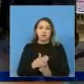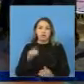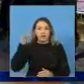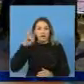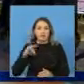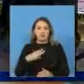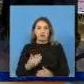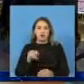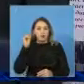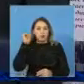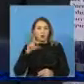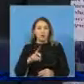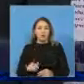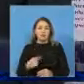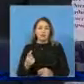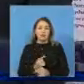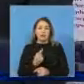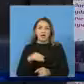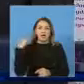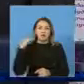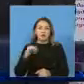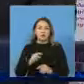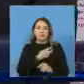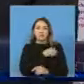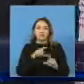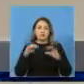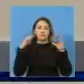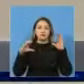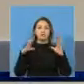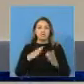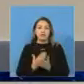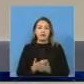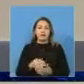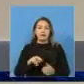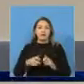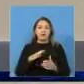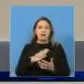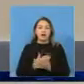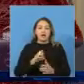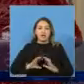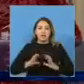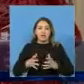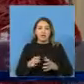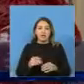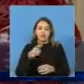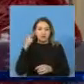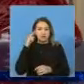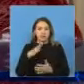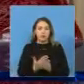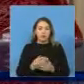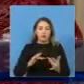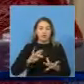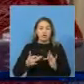бойынша беделді оқу орындарының бірі саналатын Ақтөбе медицина университеті өзекті мәселені бүгін халықаралық деңгейде талқылады.